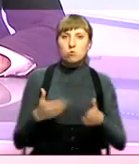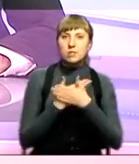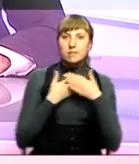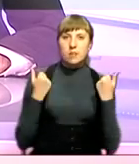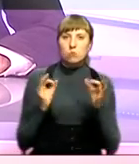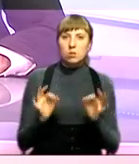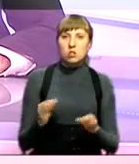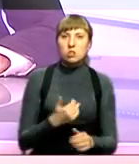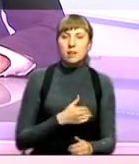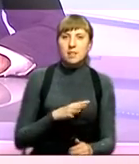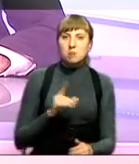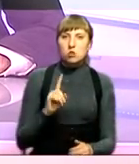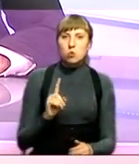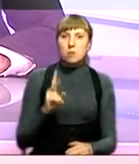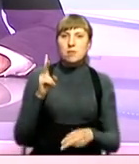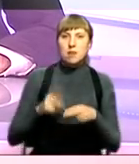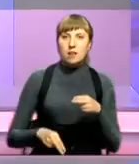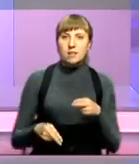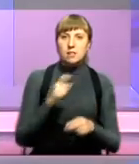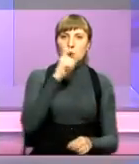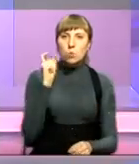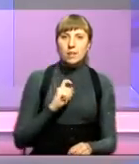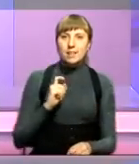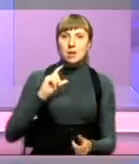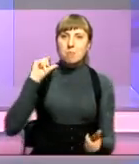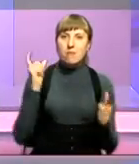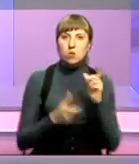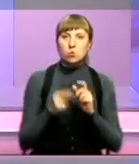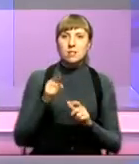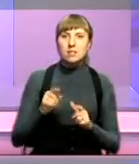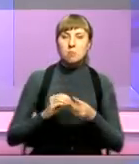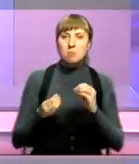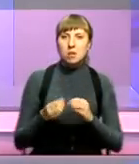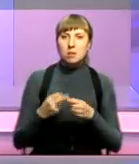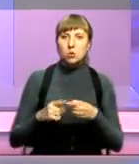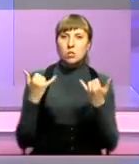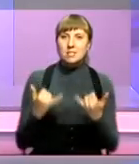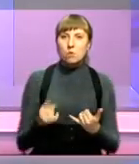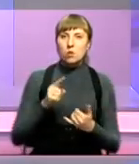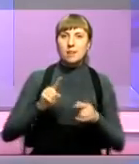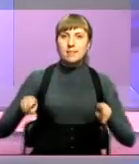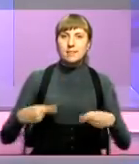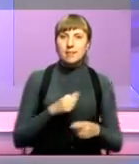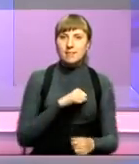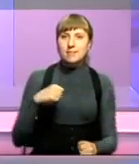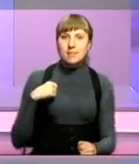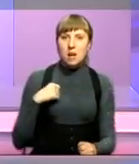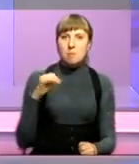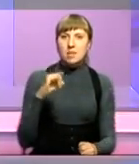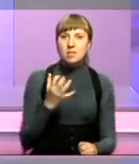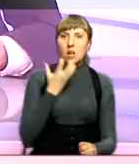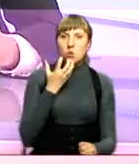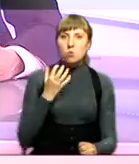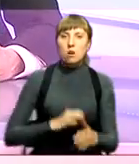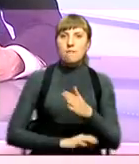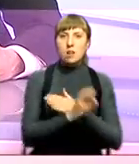Конечно, хотелось бы, чтобы наконец-то Украина повернулась к тем проблемам, которые сегодня они создали сами и на